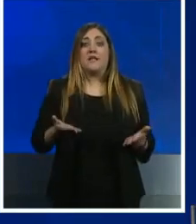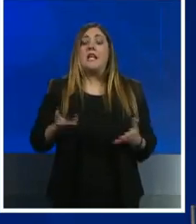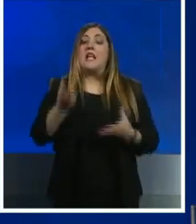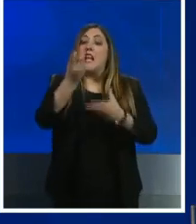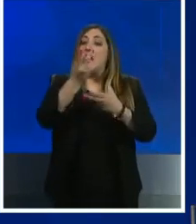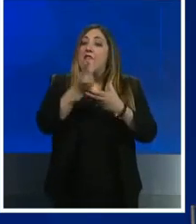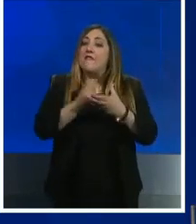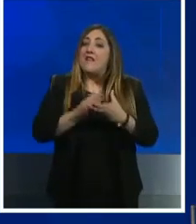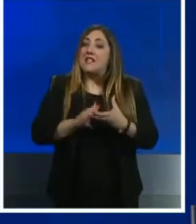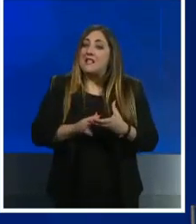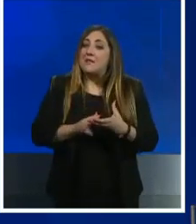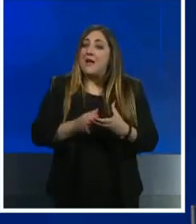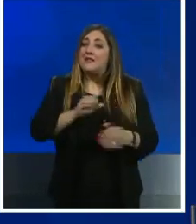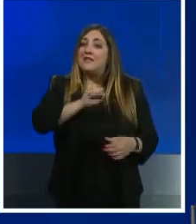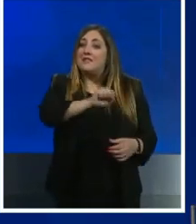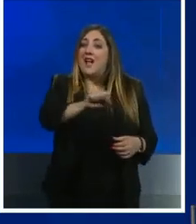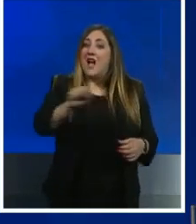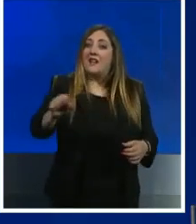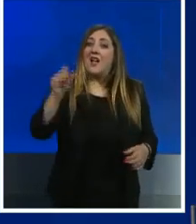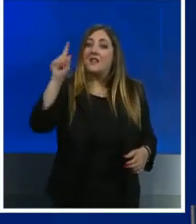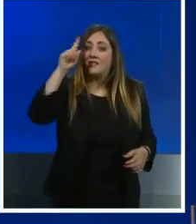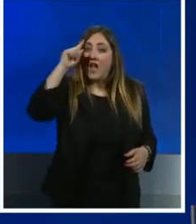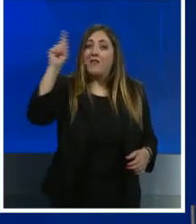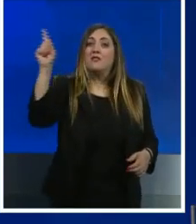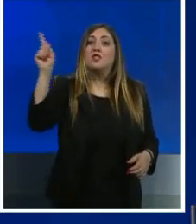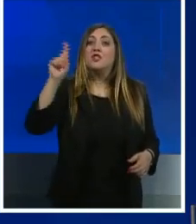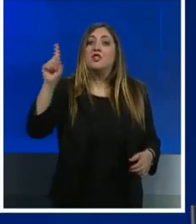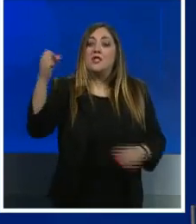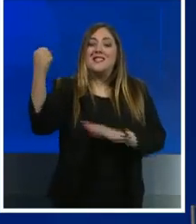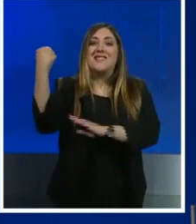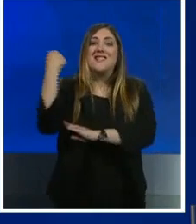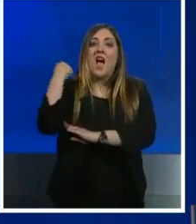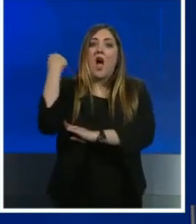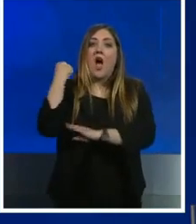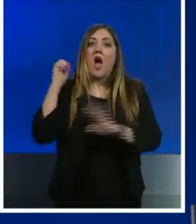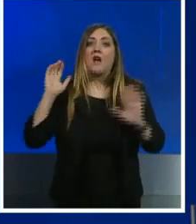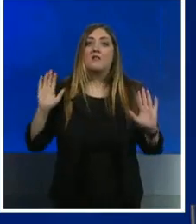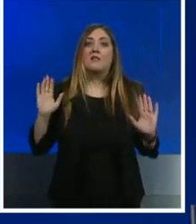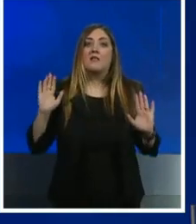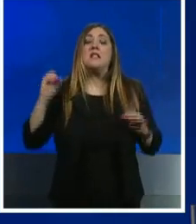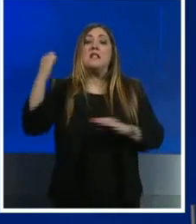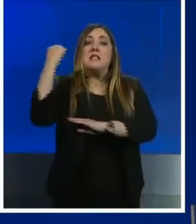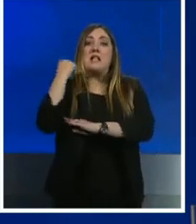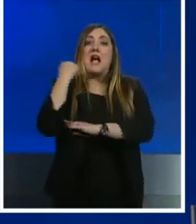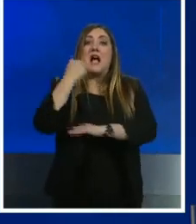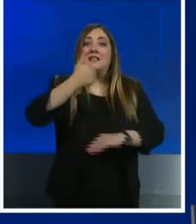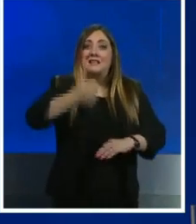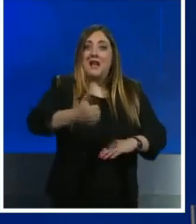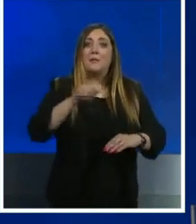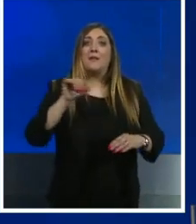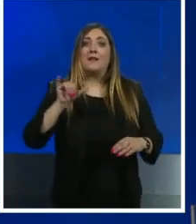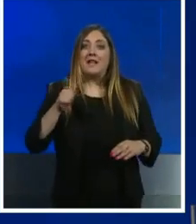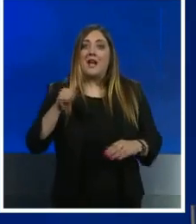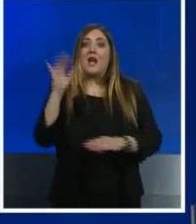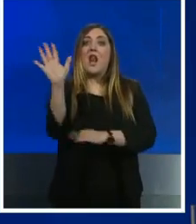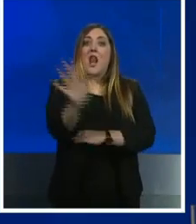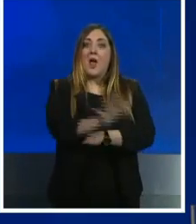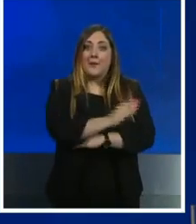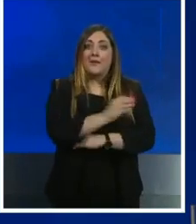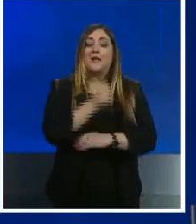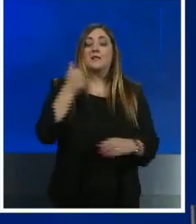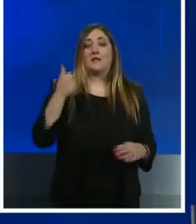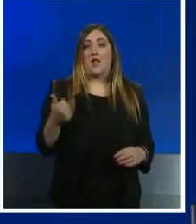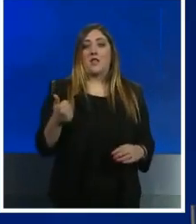għandu l-bniedem hija saħħtu. U saħħtu hija garantita mill-ambjent. Allura l-isfidi li